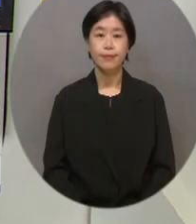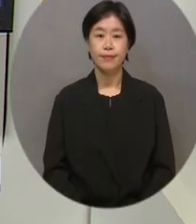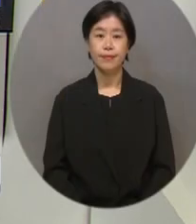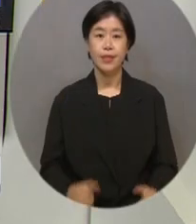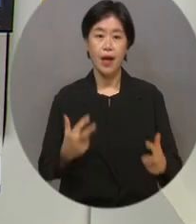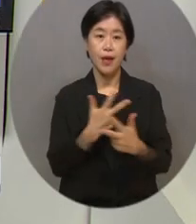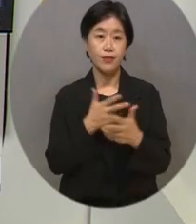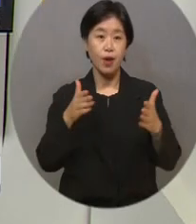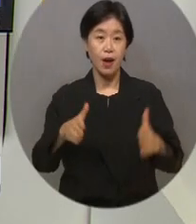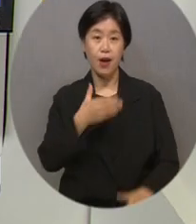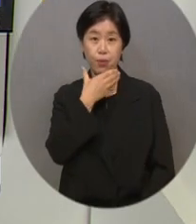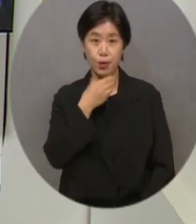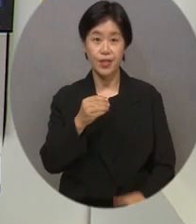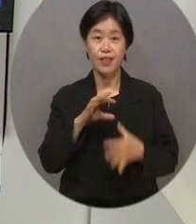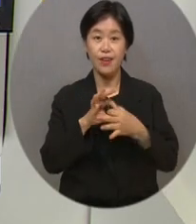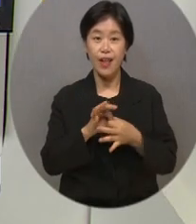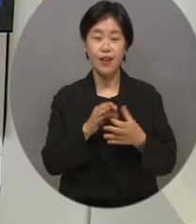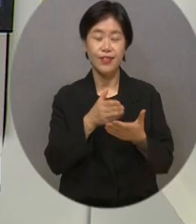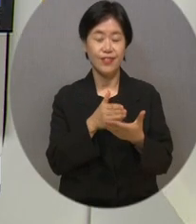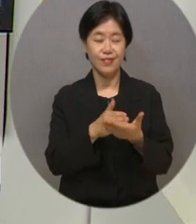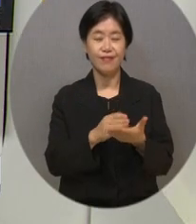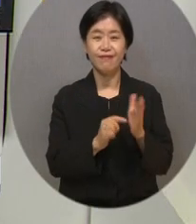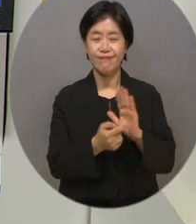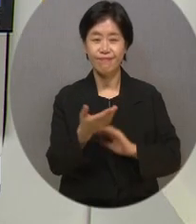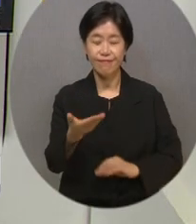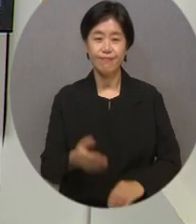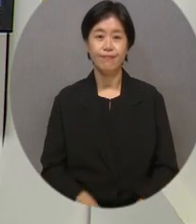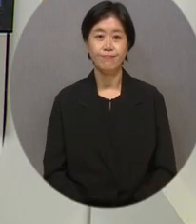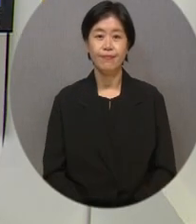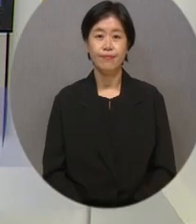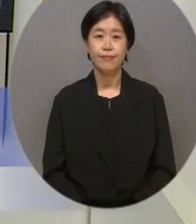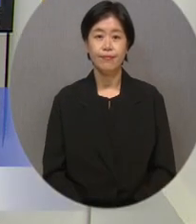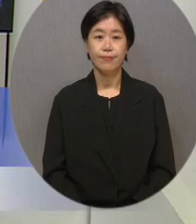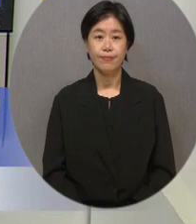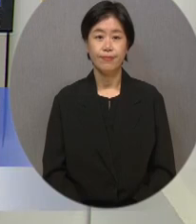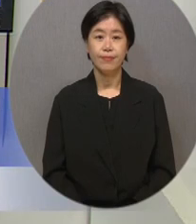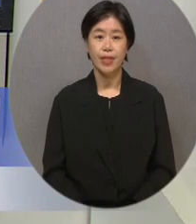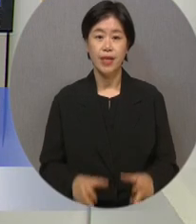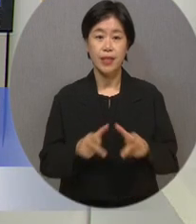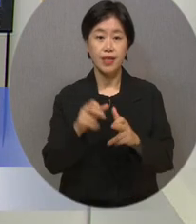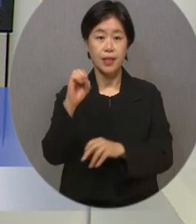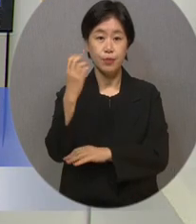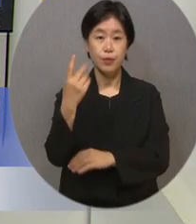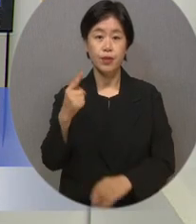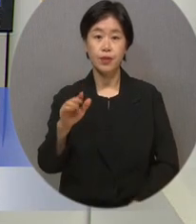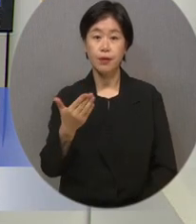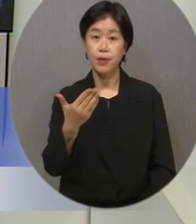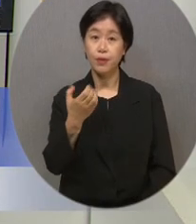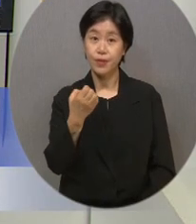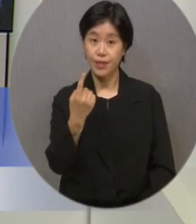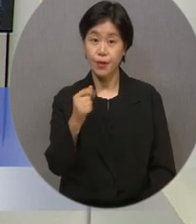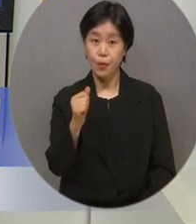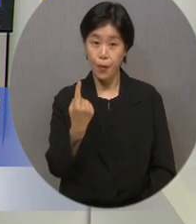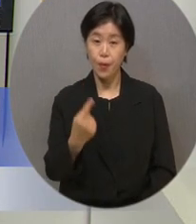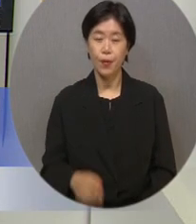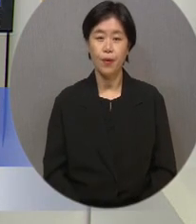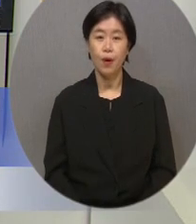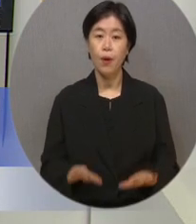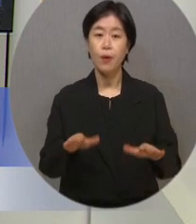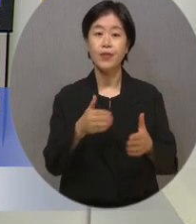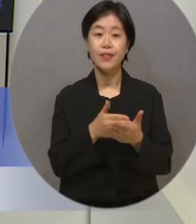한 주간에 복직의 소식을 장애인 신문과 함께 만나봅니다 장애인 신문 1491호입니다 오늘